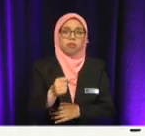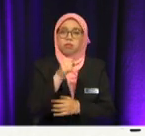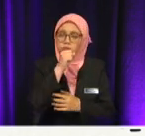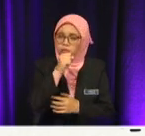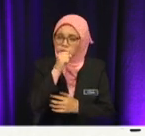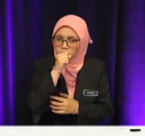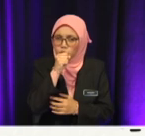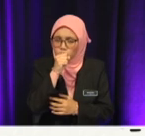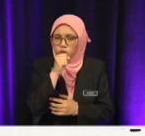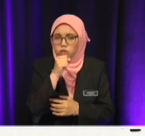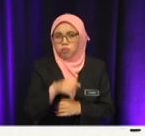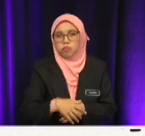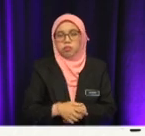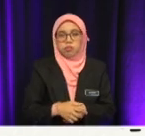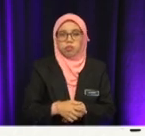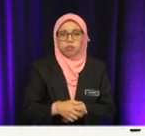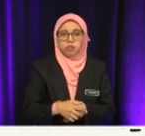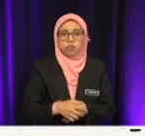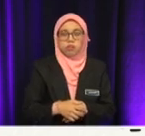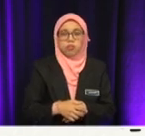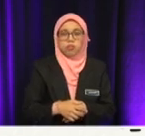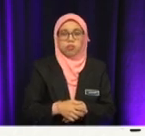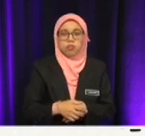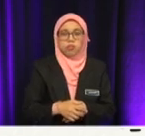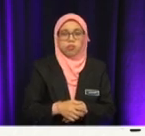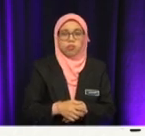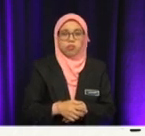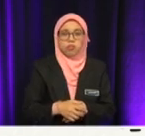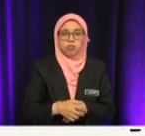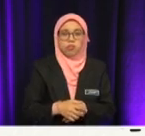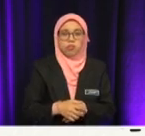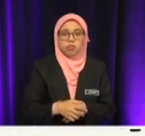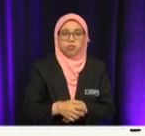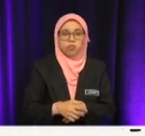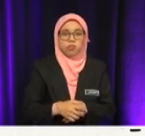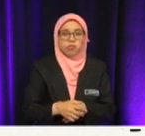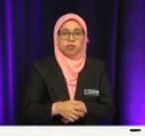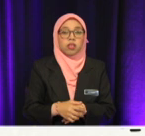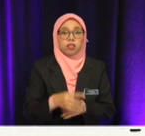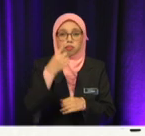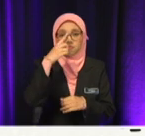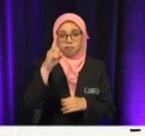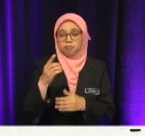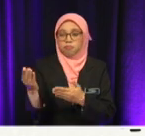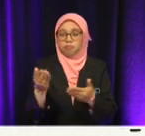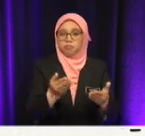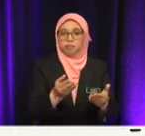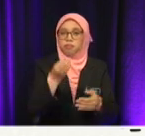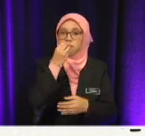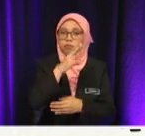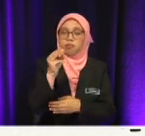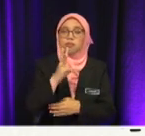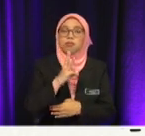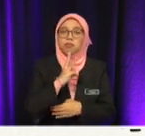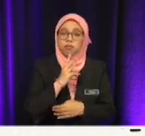kokol, influenza dan juga pneumonia. Okey, manakala bawaan makanan dan air ialah cerit berit, dan